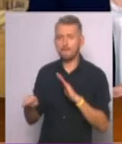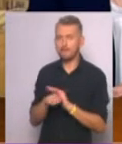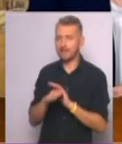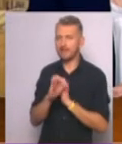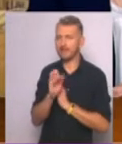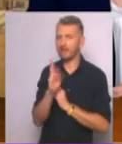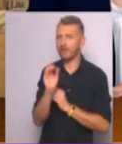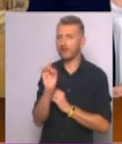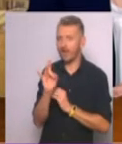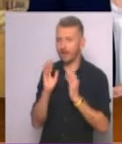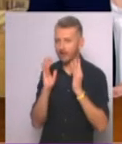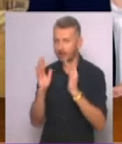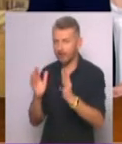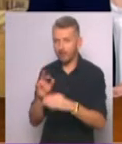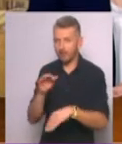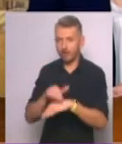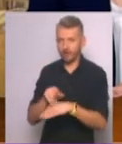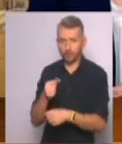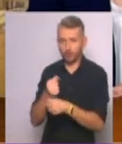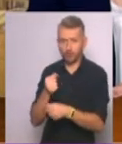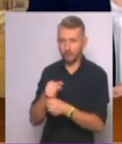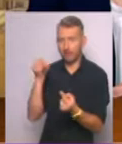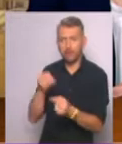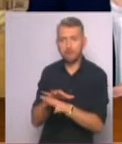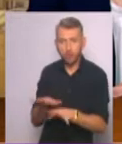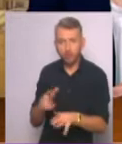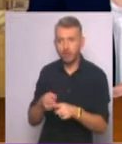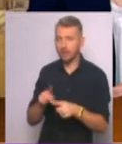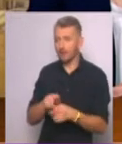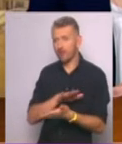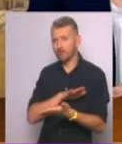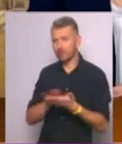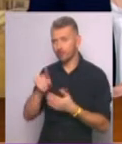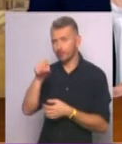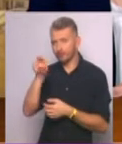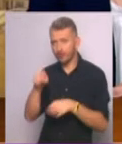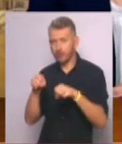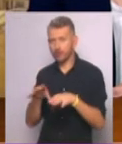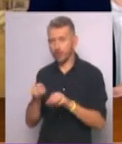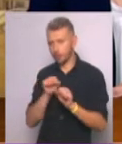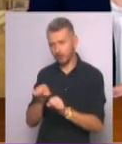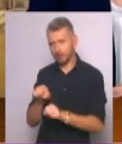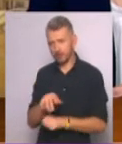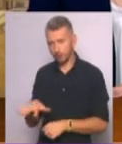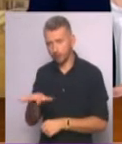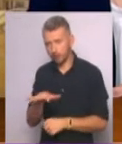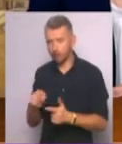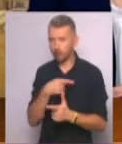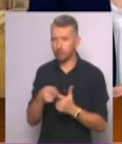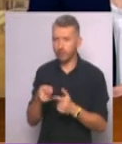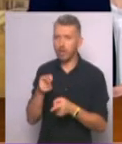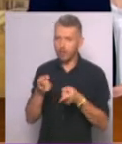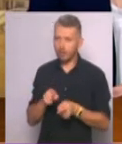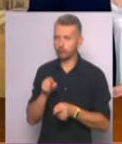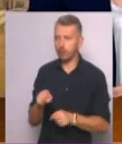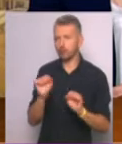От якщо вже брати по факту там його робити, вона не дуже підходить. Це чисто формальне рішення, щоб убезпечити саме цю територію? Чи дійсно там